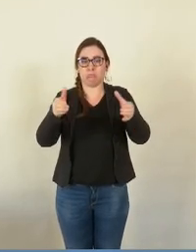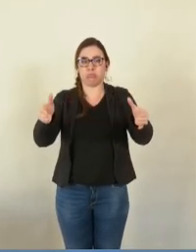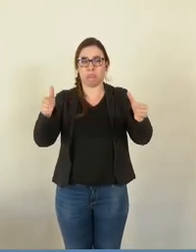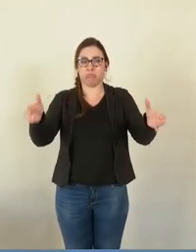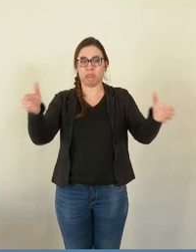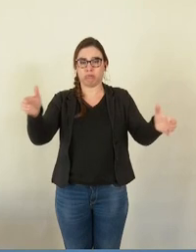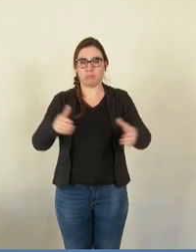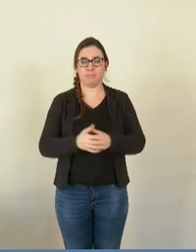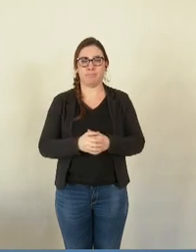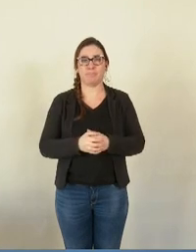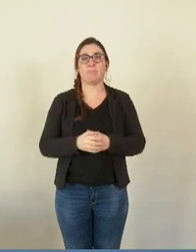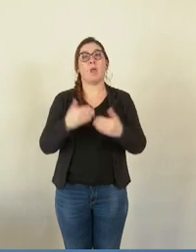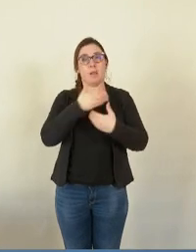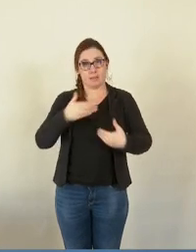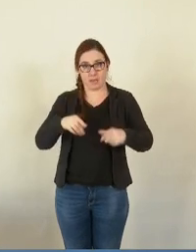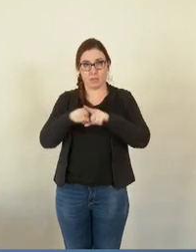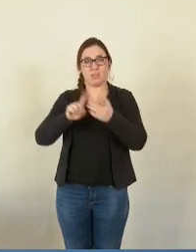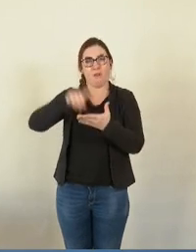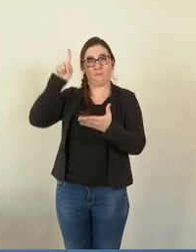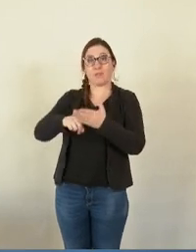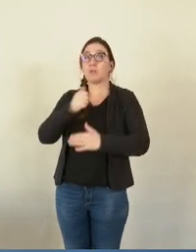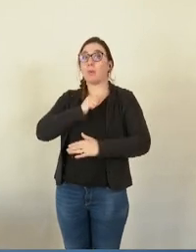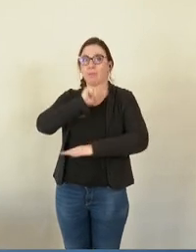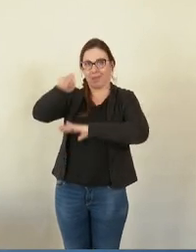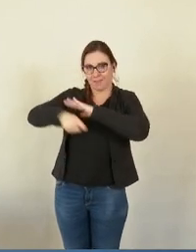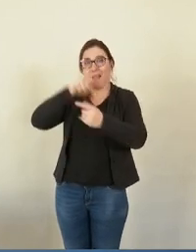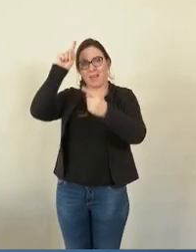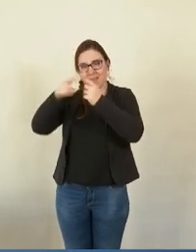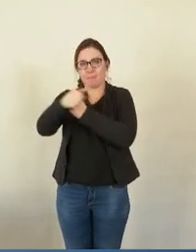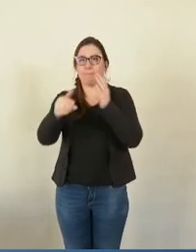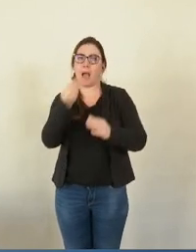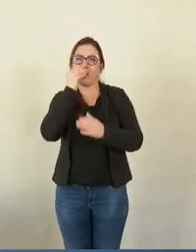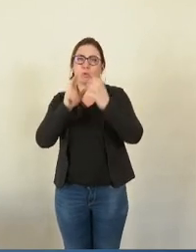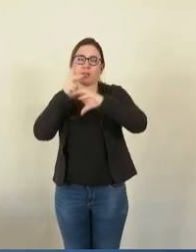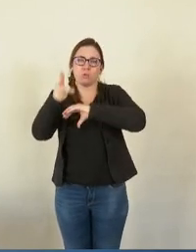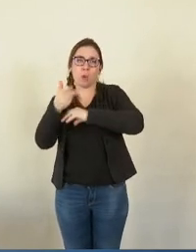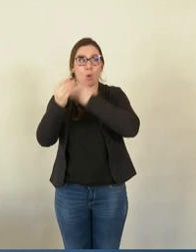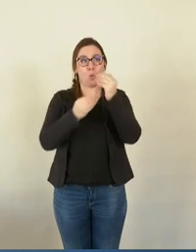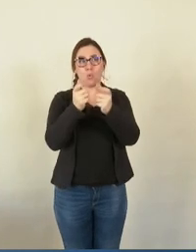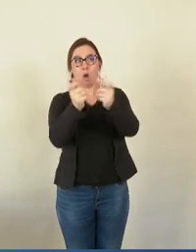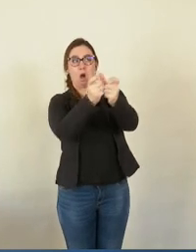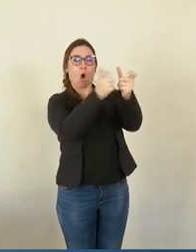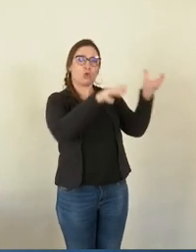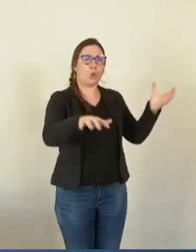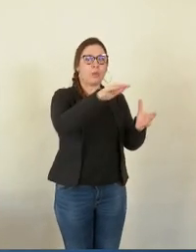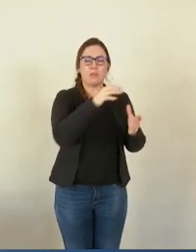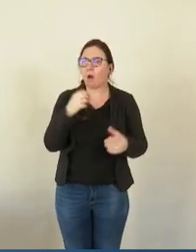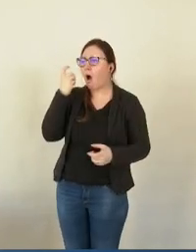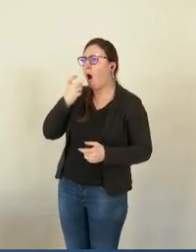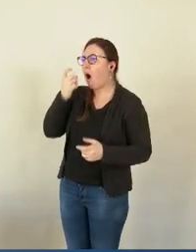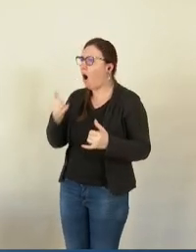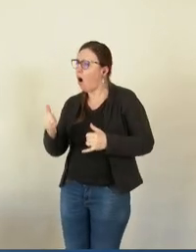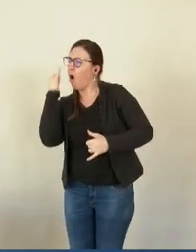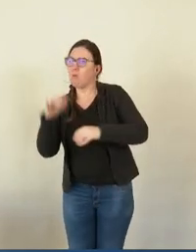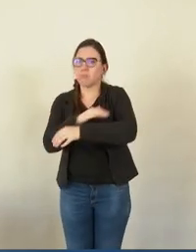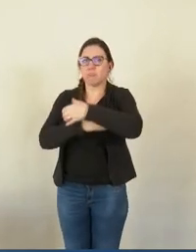enfin par des fonds privés provenant de fondations opérant dans le champ de l'alimentation durable ou même d'entreprises qui souhaiteraient prendre en charge tout ou